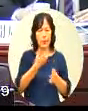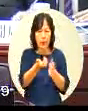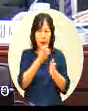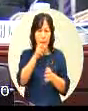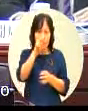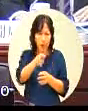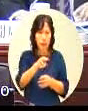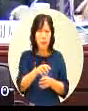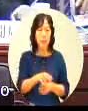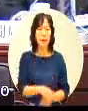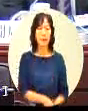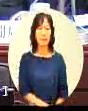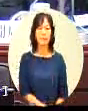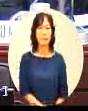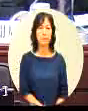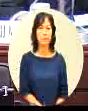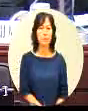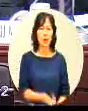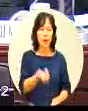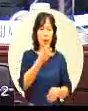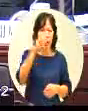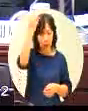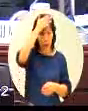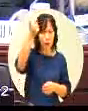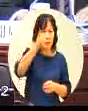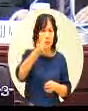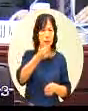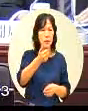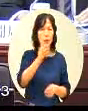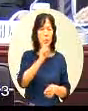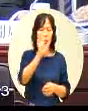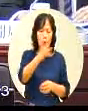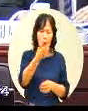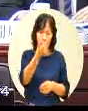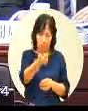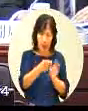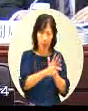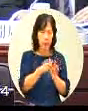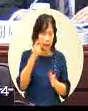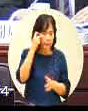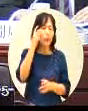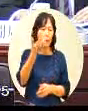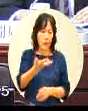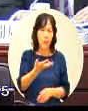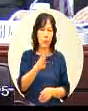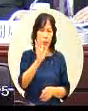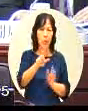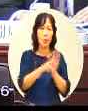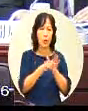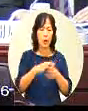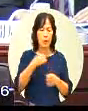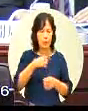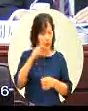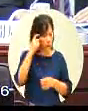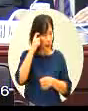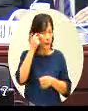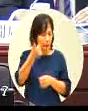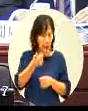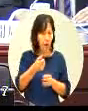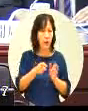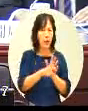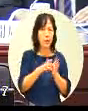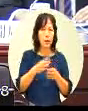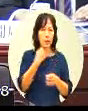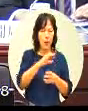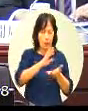到整个郑议员有一些非常好的意见，我们会把这些意见列为我们